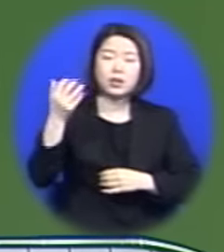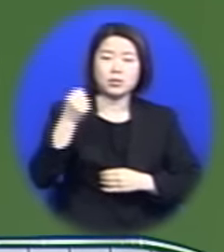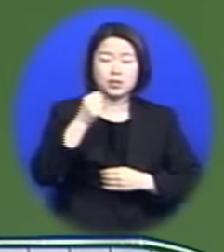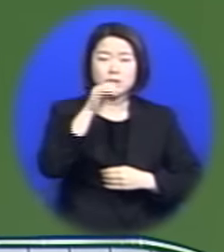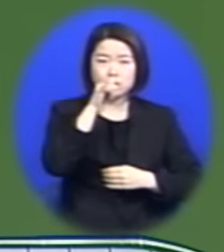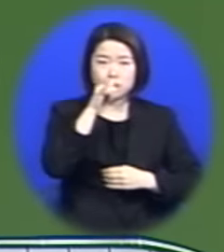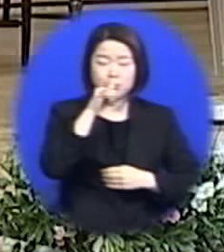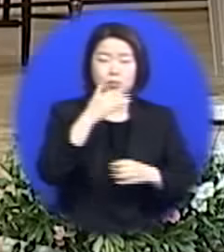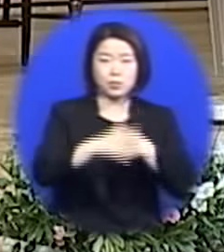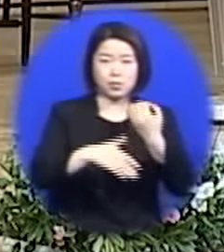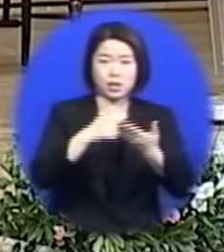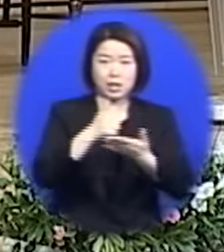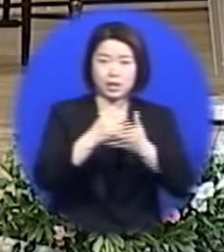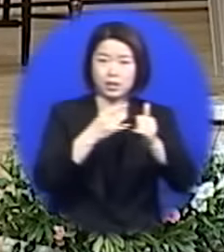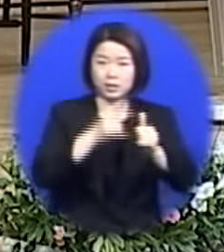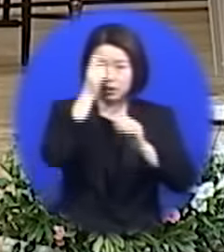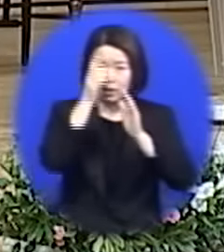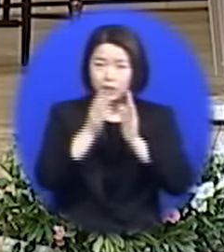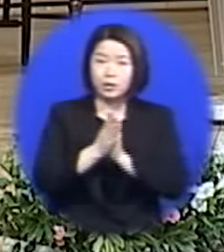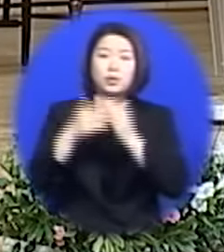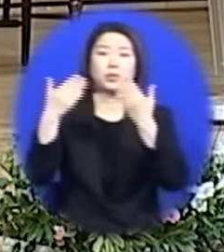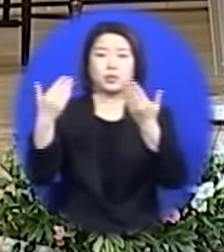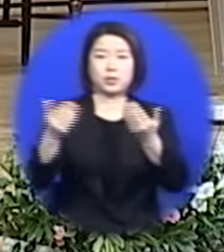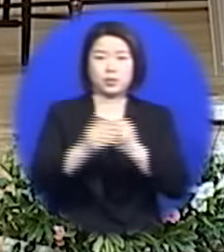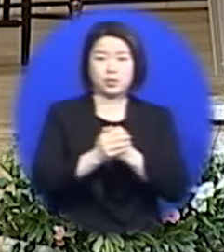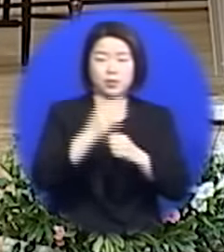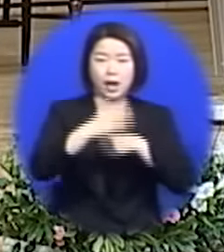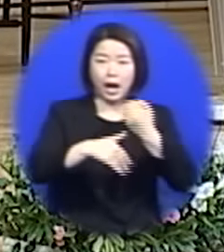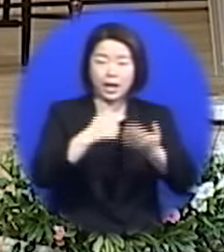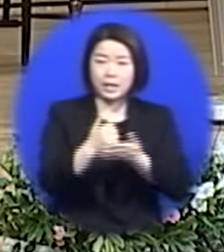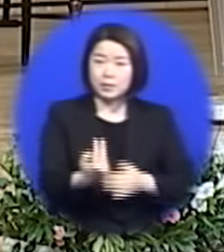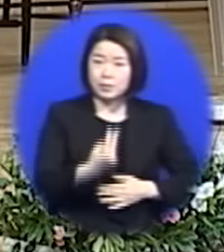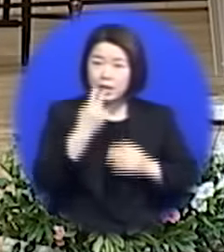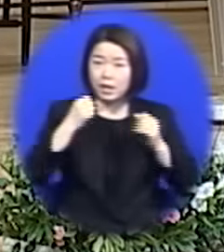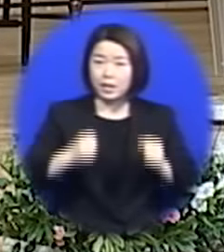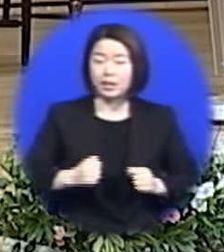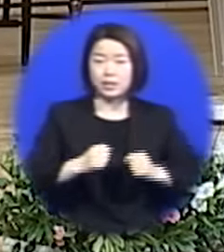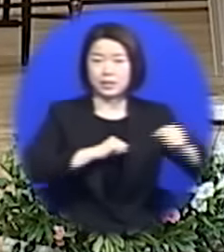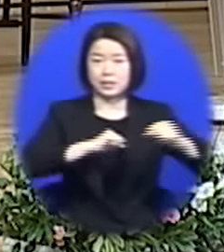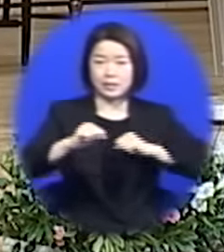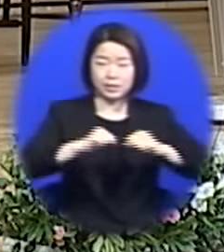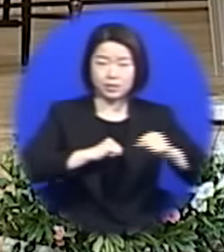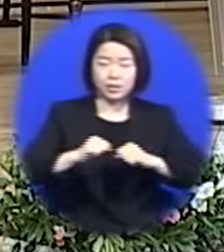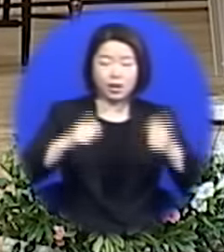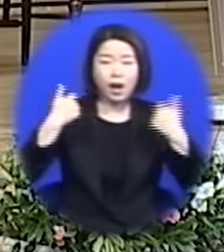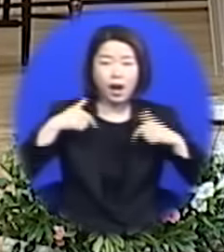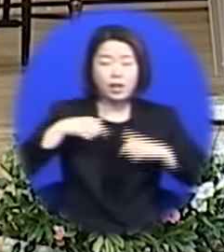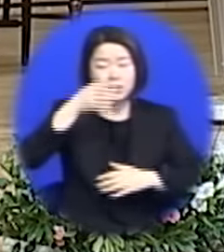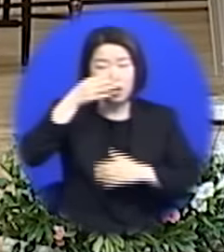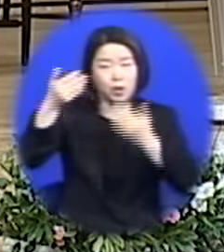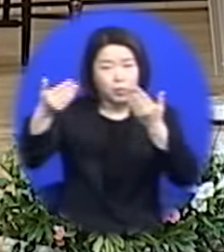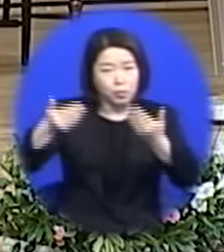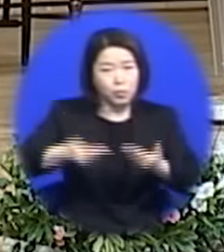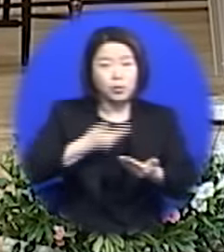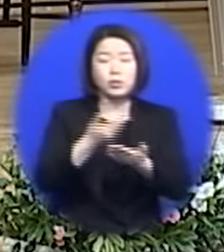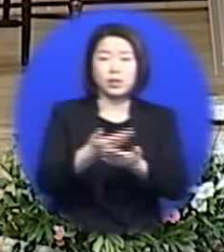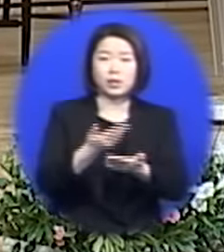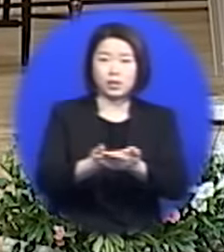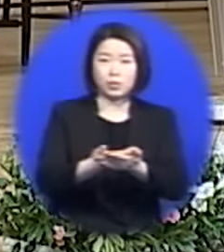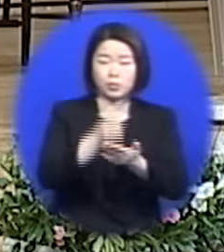하나님께 기도하기를 하나님 하나님의 살아계신 역사를 우리 가운데 늘 보여 주소서 이렇게 기도했는데 이건